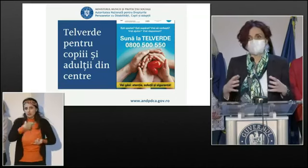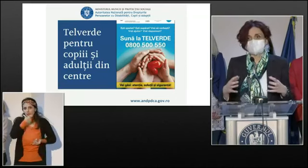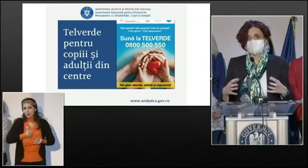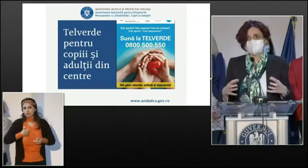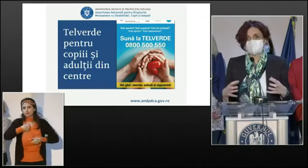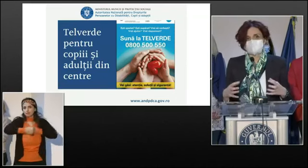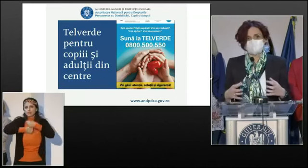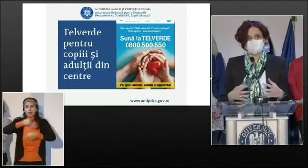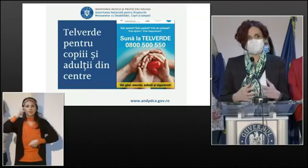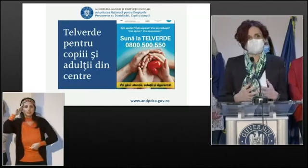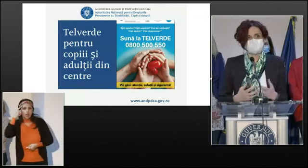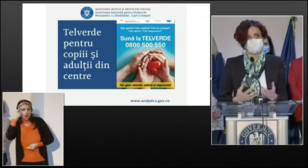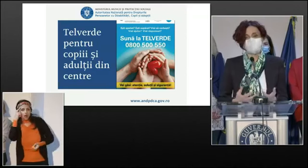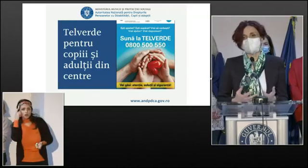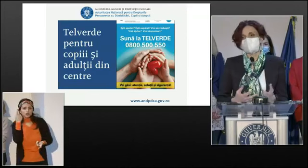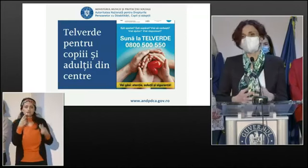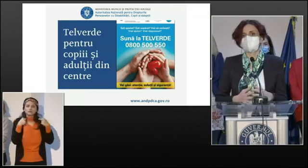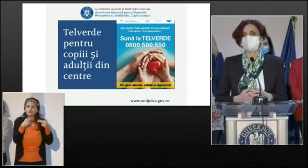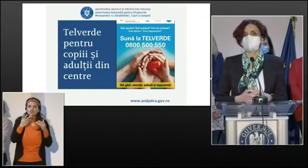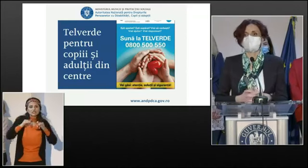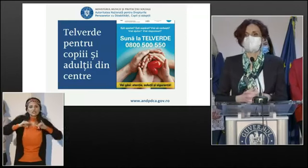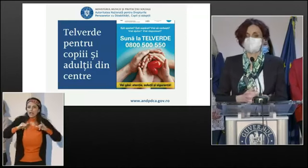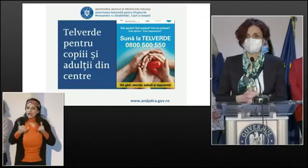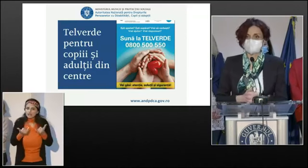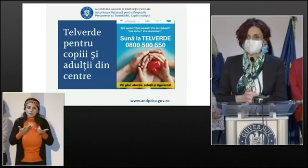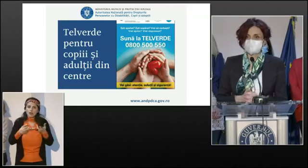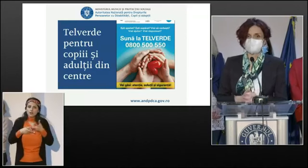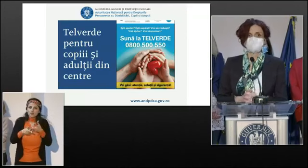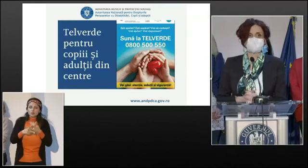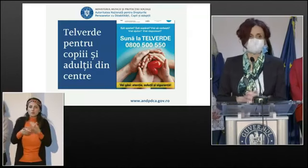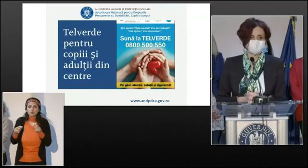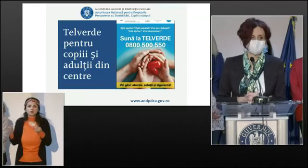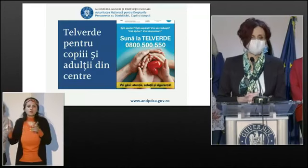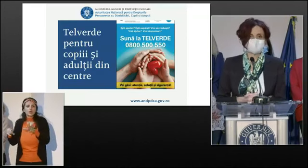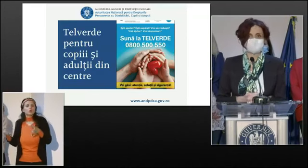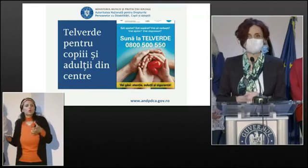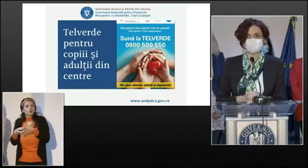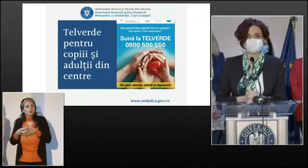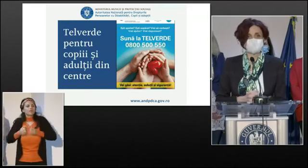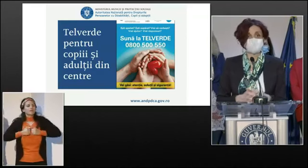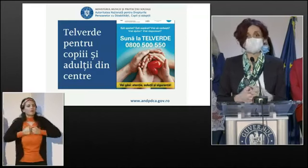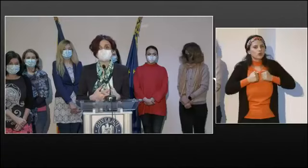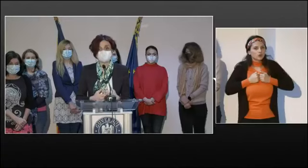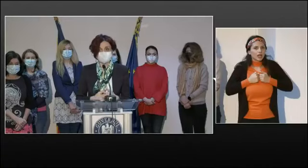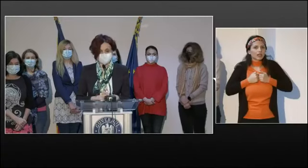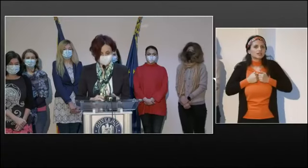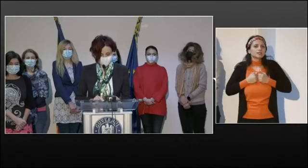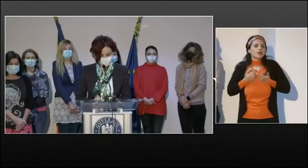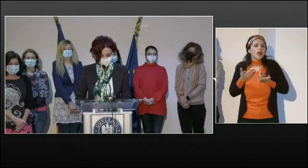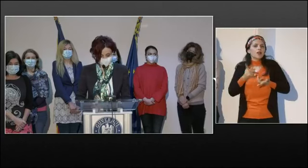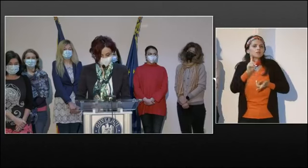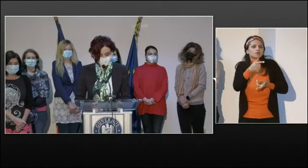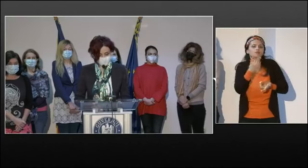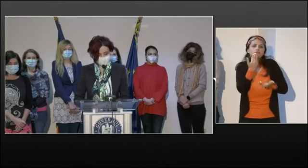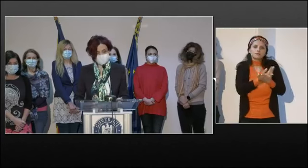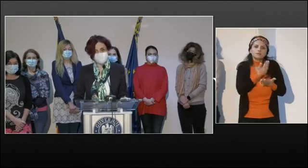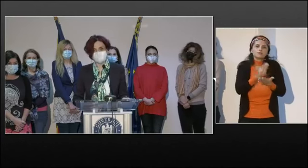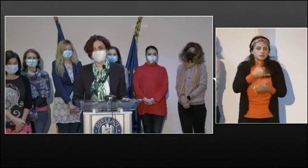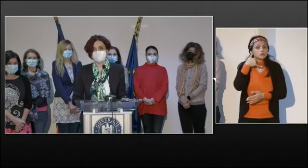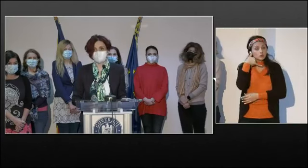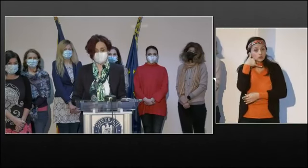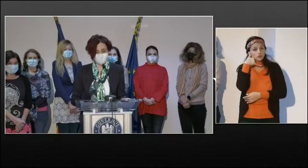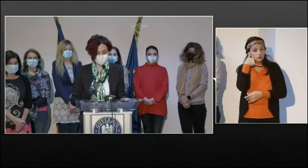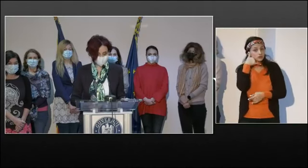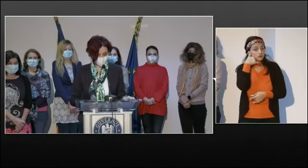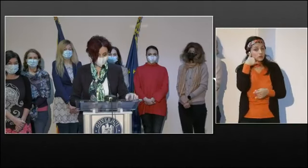aceasta aceasta grupa inima asta de Voluntari specialist care care îi asculta pe pe